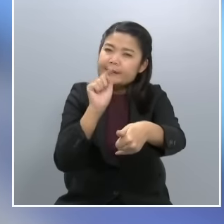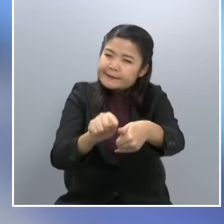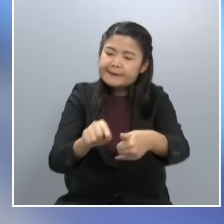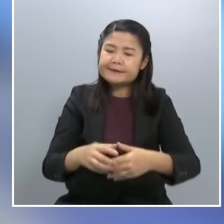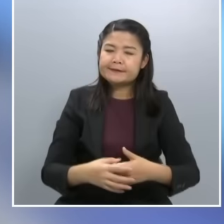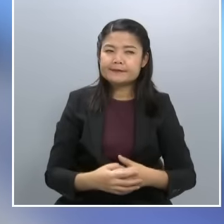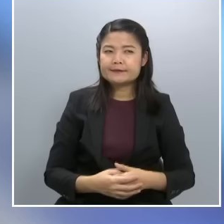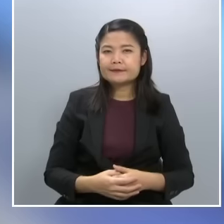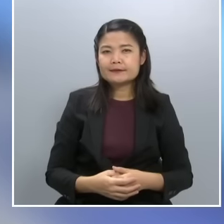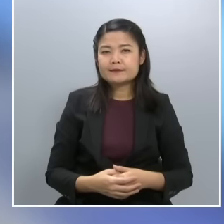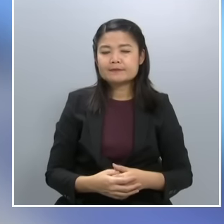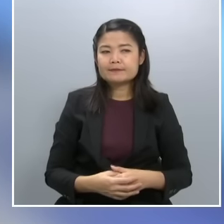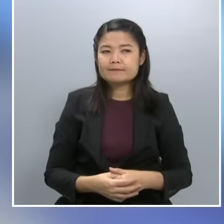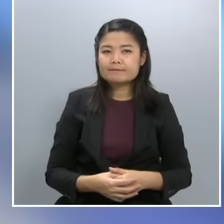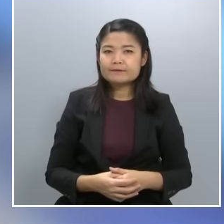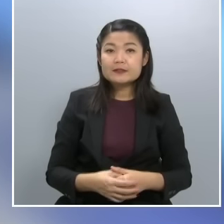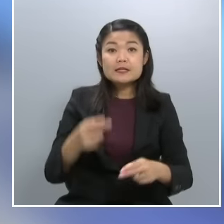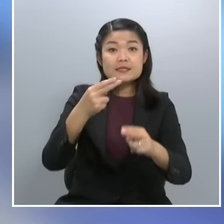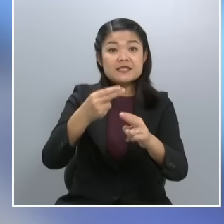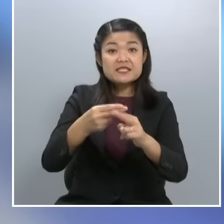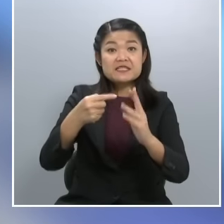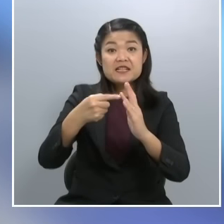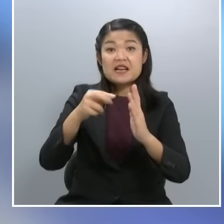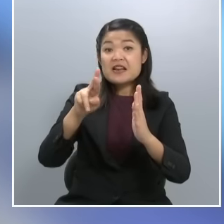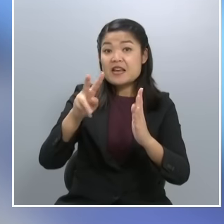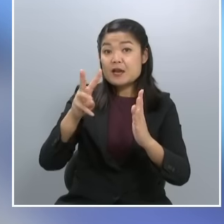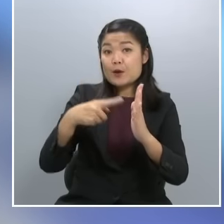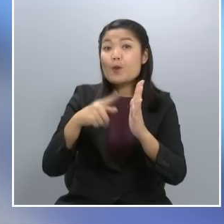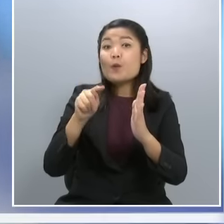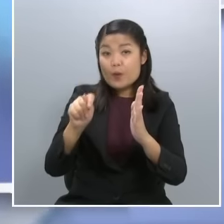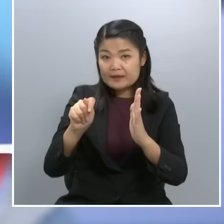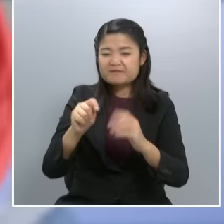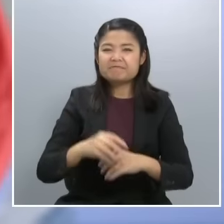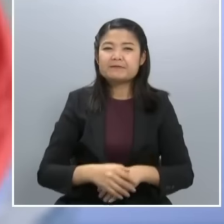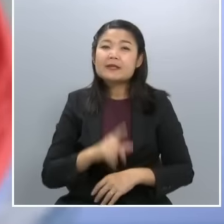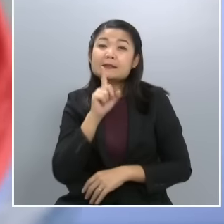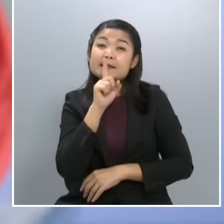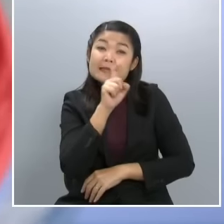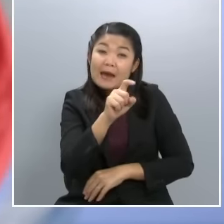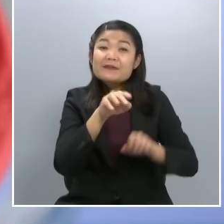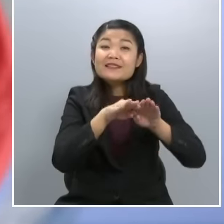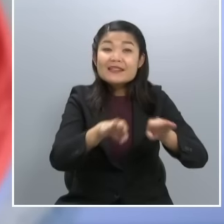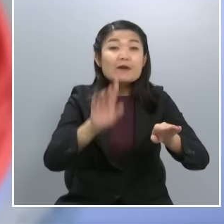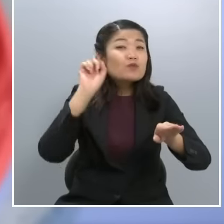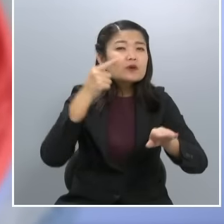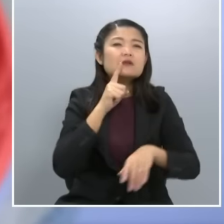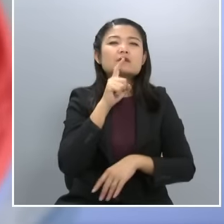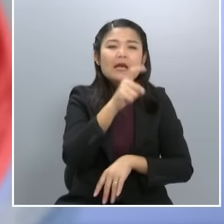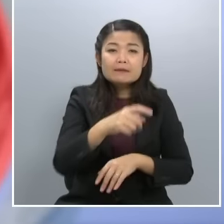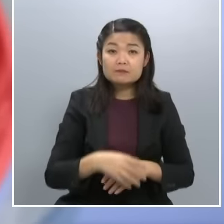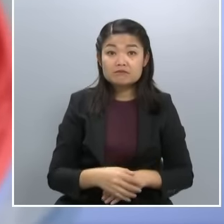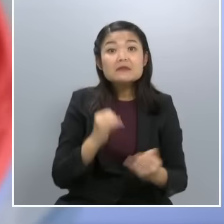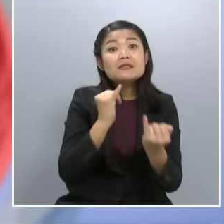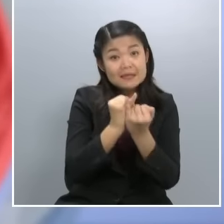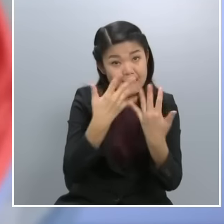ฮะนี่คือเรวัฒนะฮะค่ะคือมันไปถามเด็กด้วยซ้ำบอกว่าชินแล้วใช่